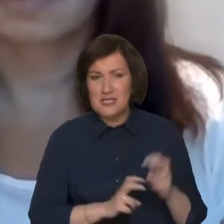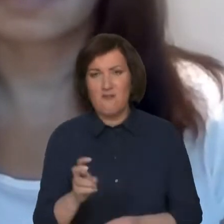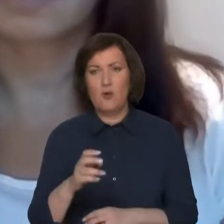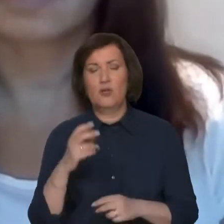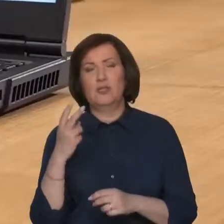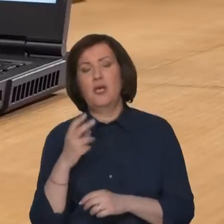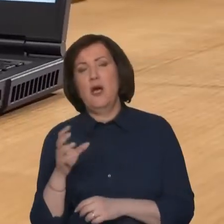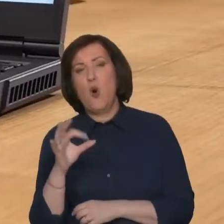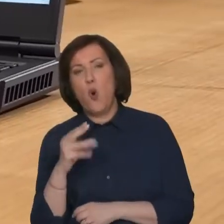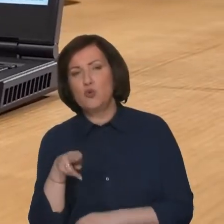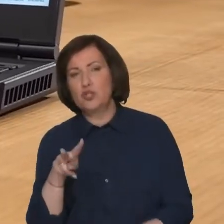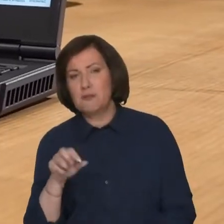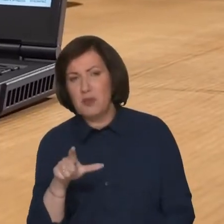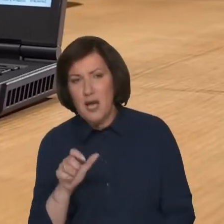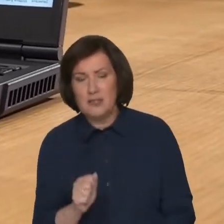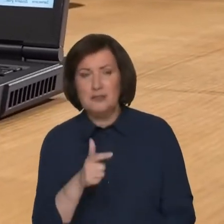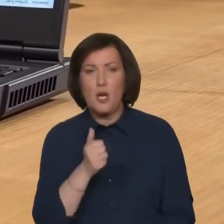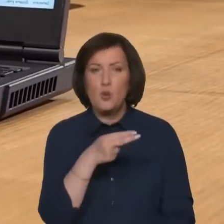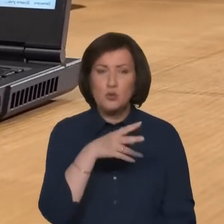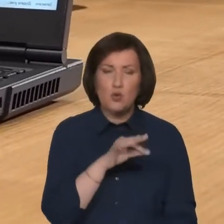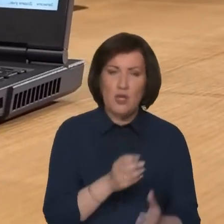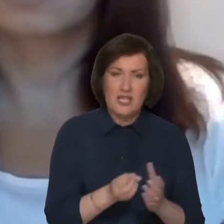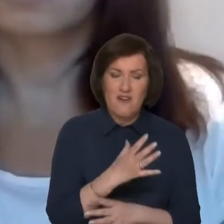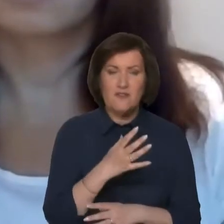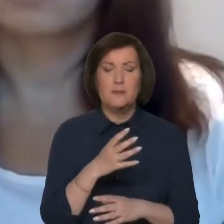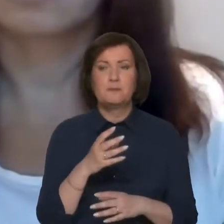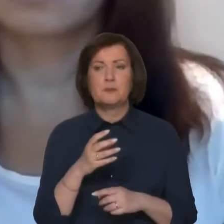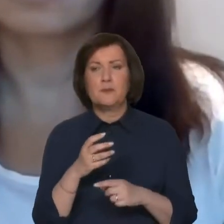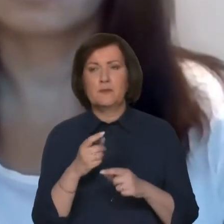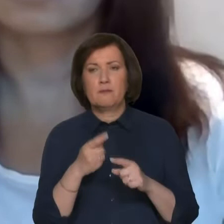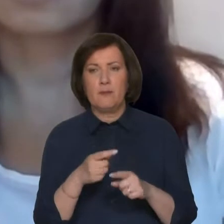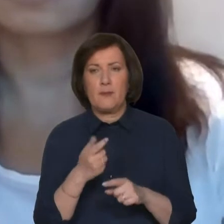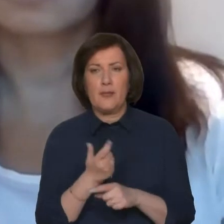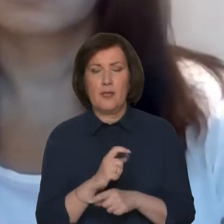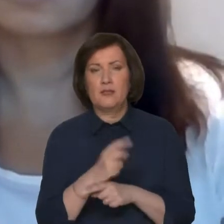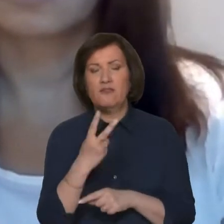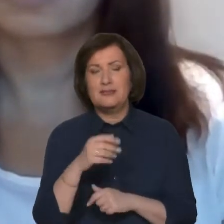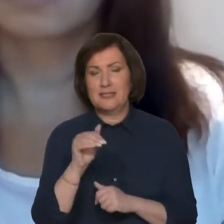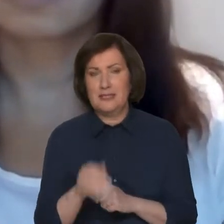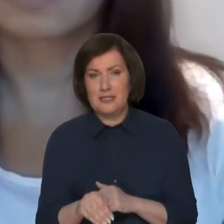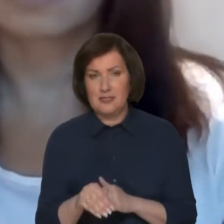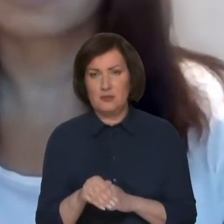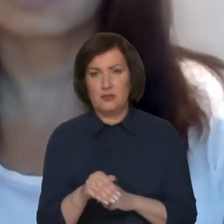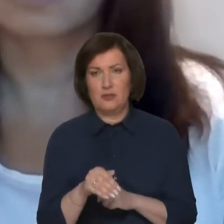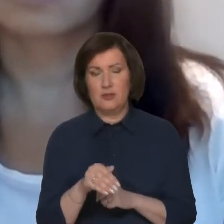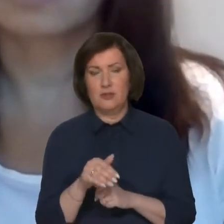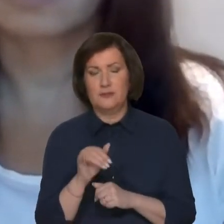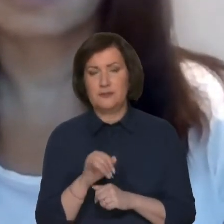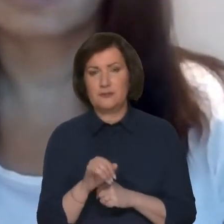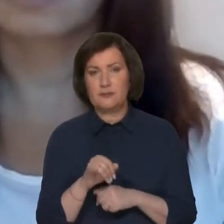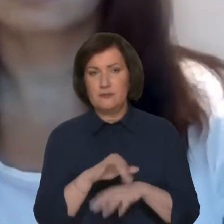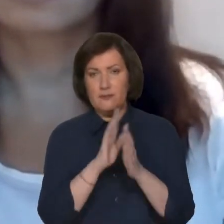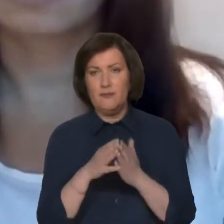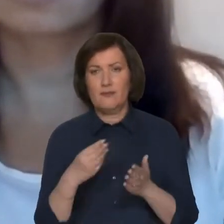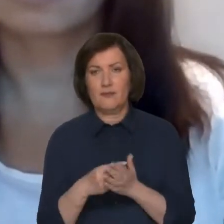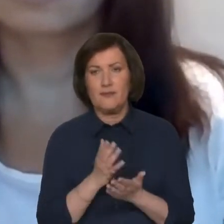це Ocean Plaza, це Глузко і Татнефть, залізничні вагони, їх вже понад 20 тисяч, їх